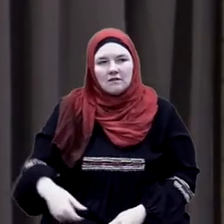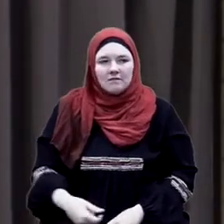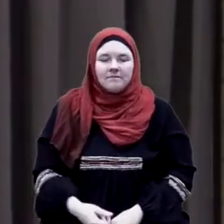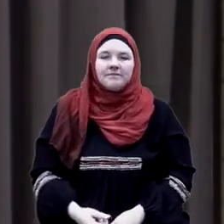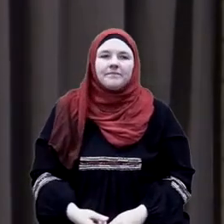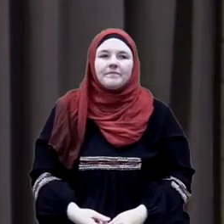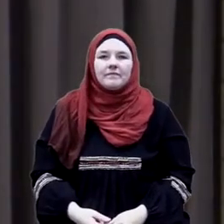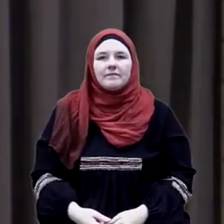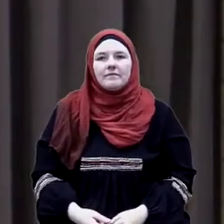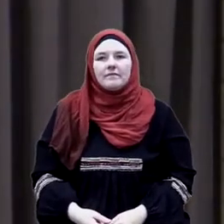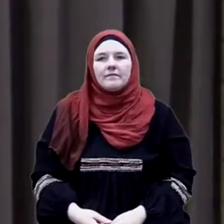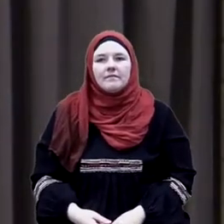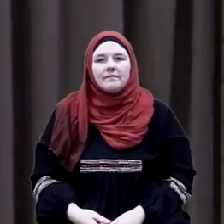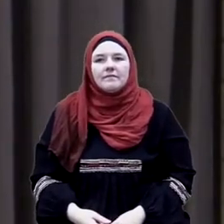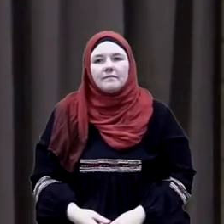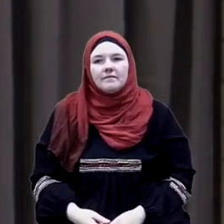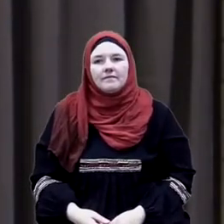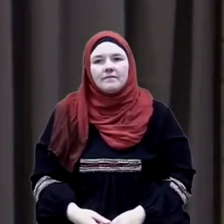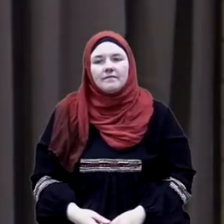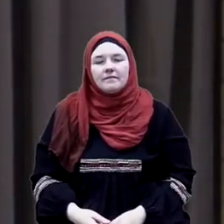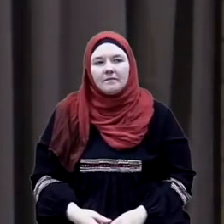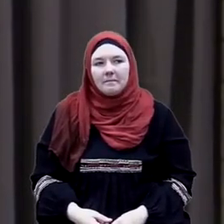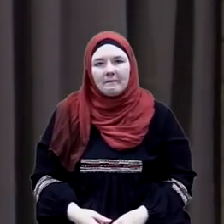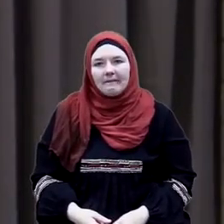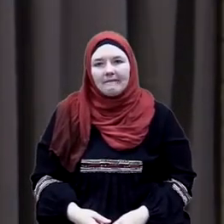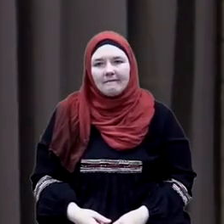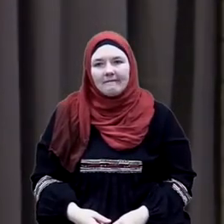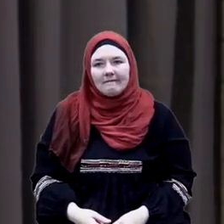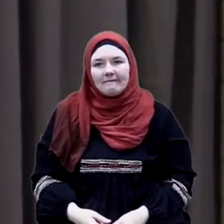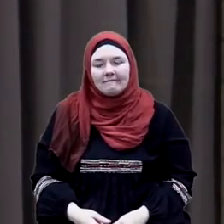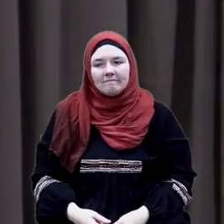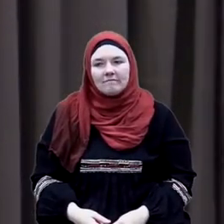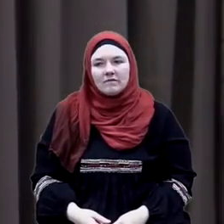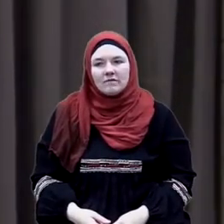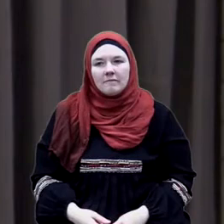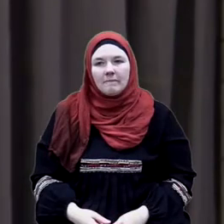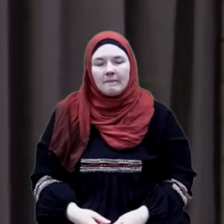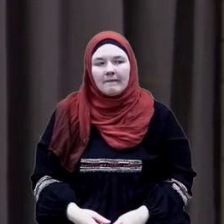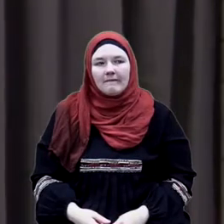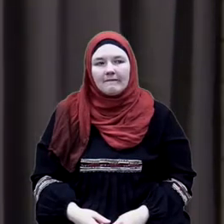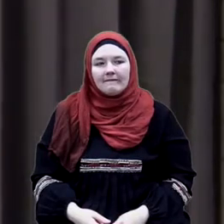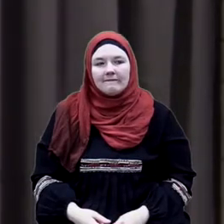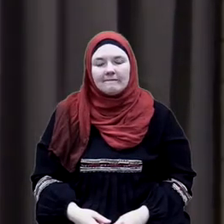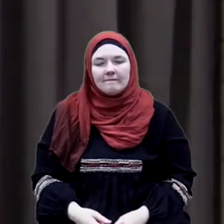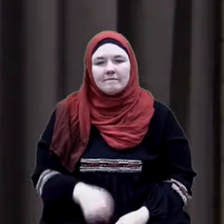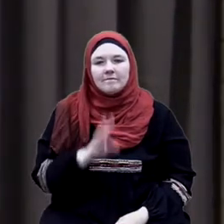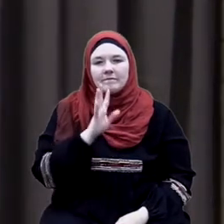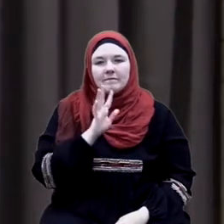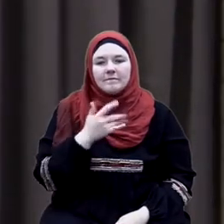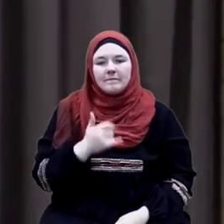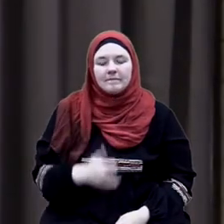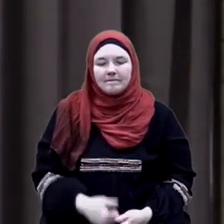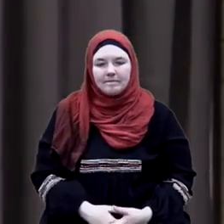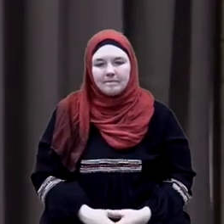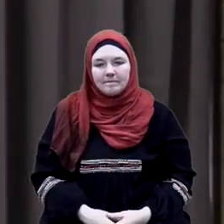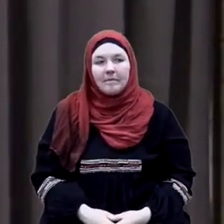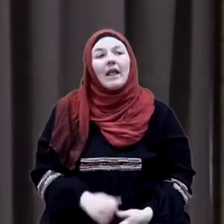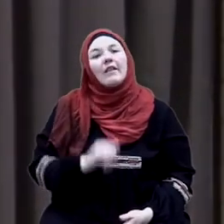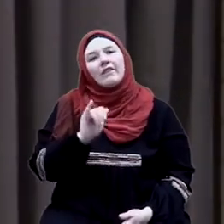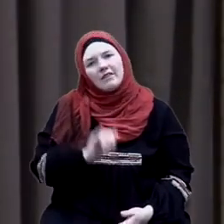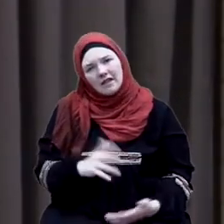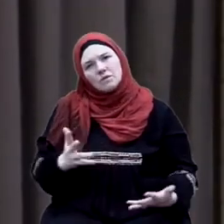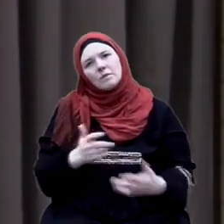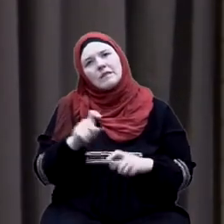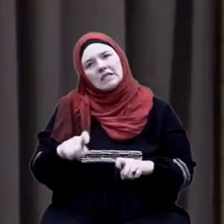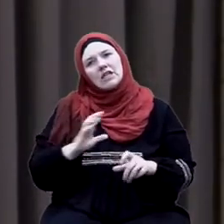يَجْرِمَنَّكُمْ شَنَآنُ قَوْمٍ عَلَىٰ أَلَّا تَعْدِلُوا اِعْدِلُوا هُوَ أَقْرَبُ لِلتَّقْوَى. That's what we need our